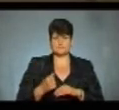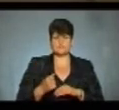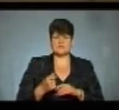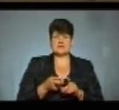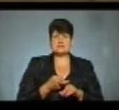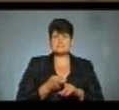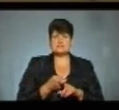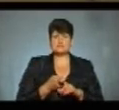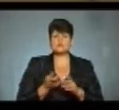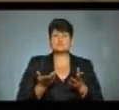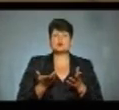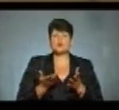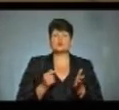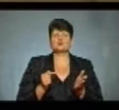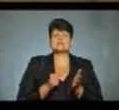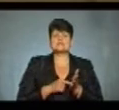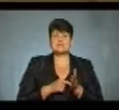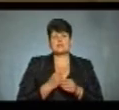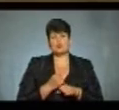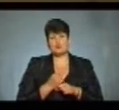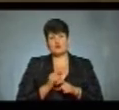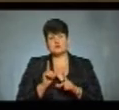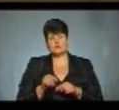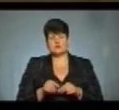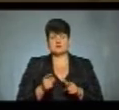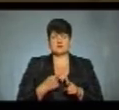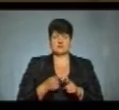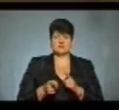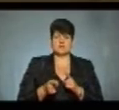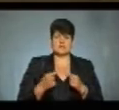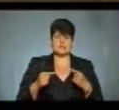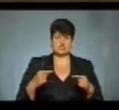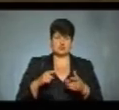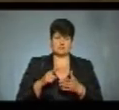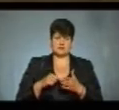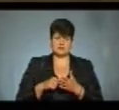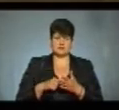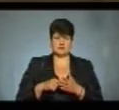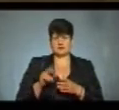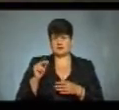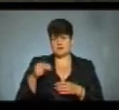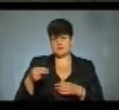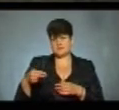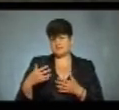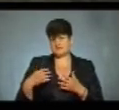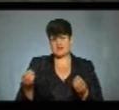зв'язку з якою ціллю, чи робоча поїздка, чи інше таке питання, дата, підпис і все.